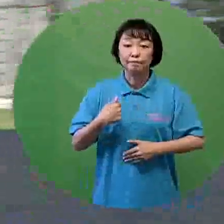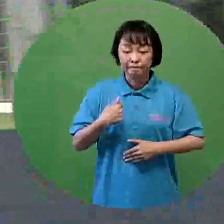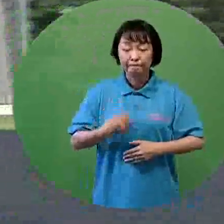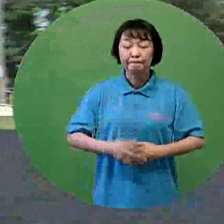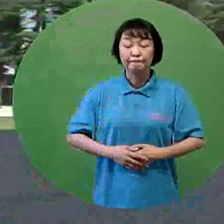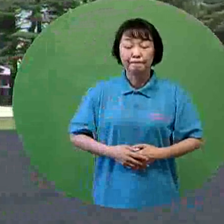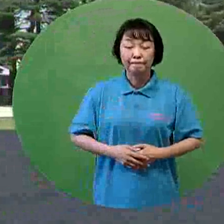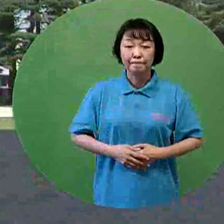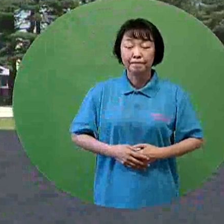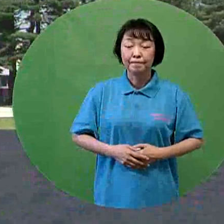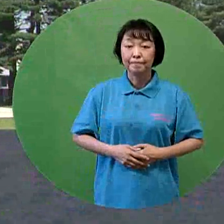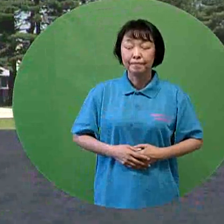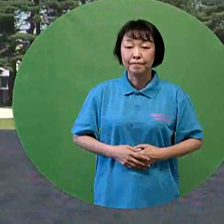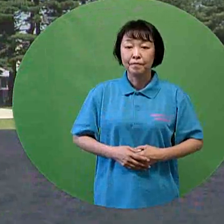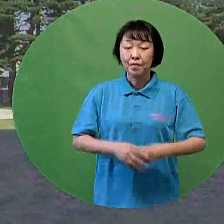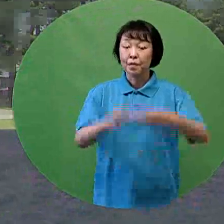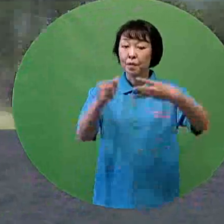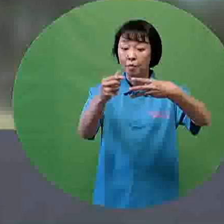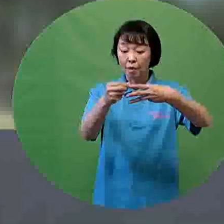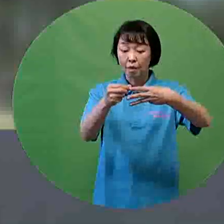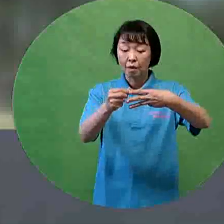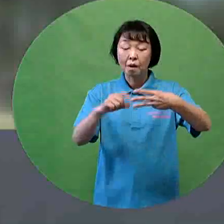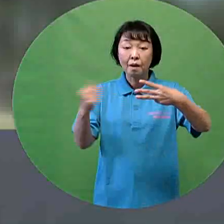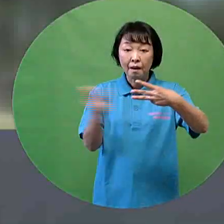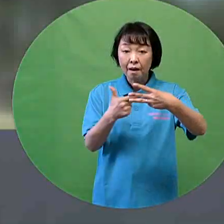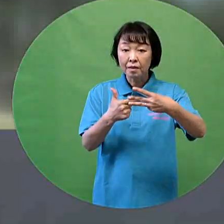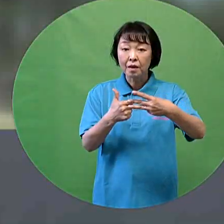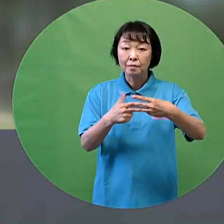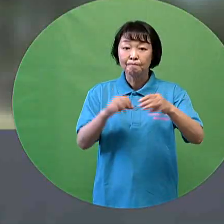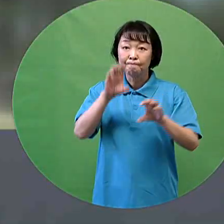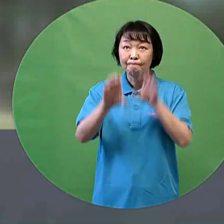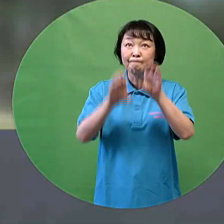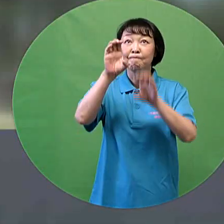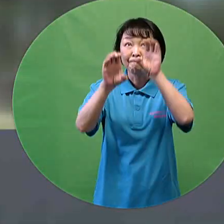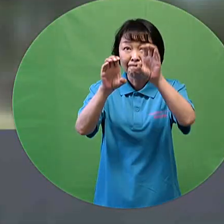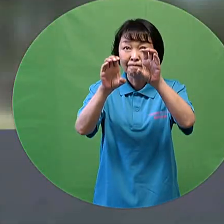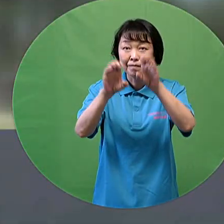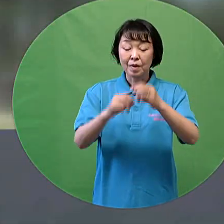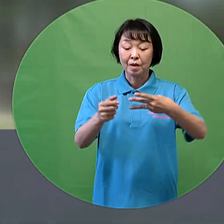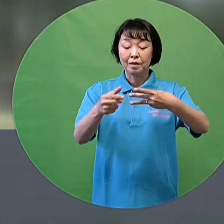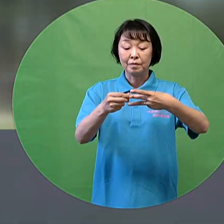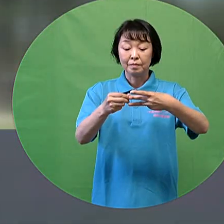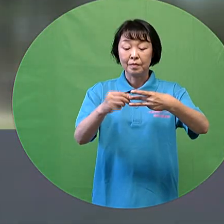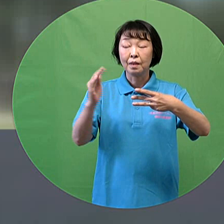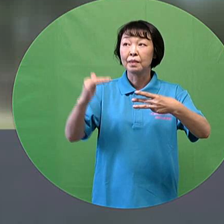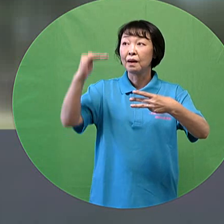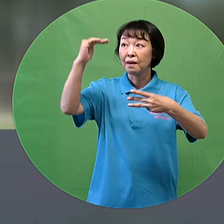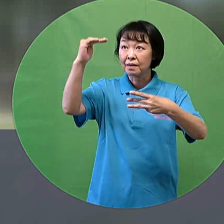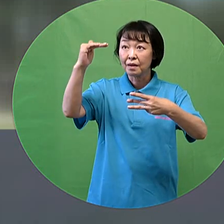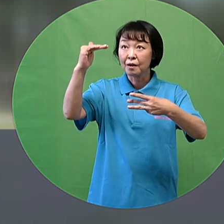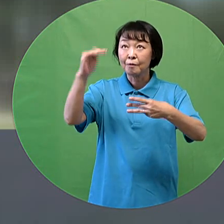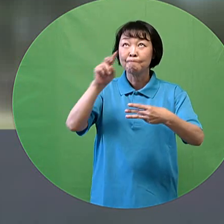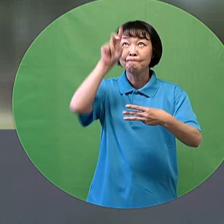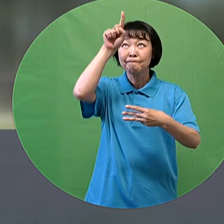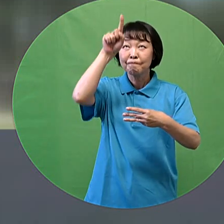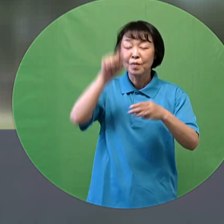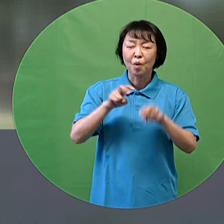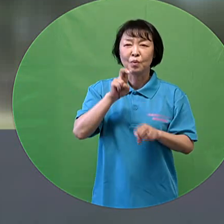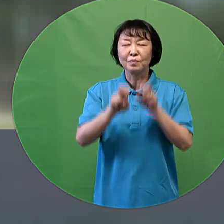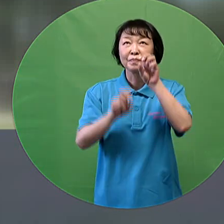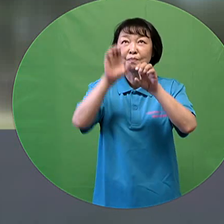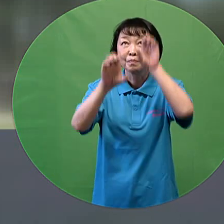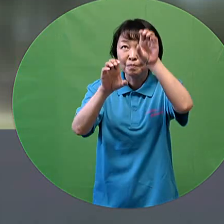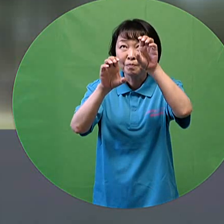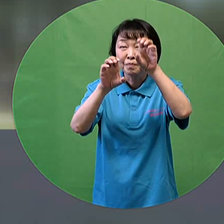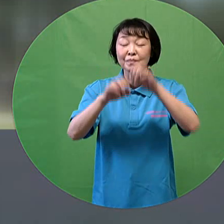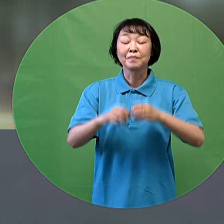数の競技場。壁を登る速さを競うスピード、登った高さを競う種目のリ